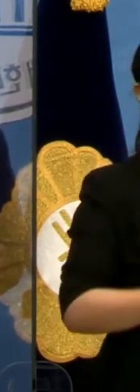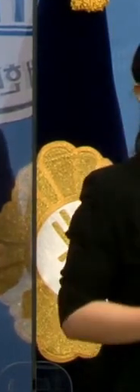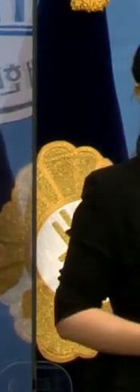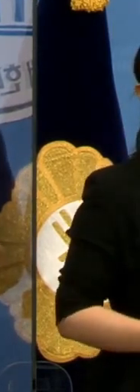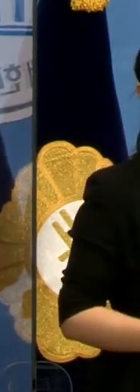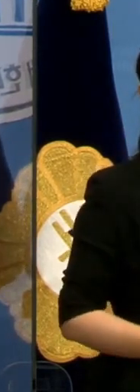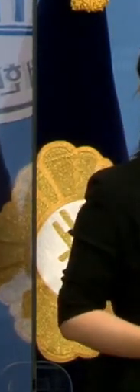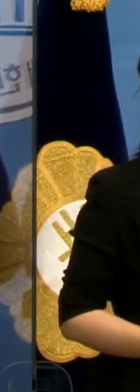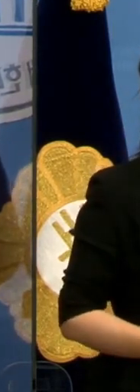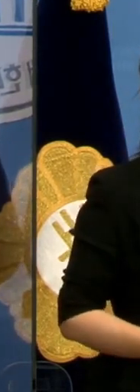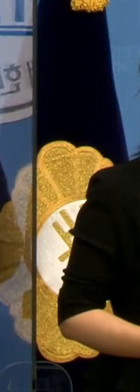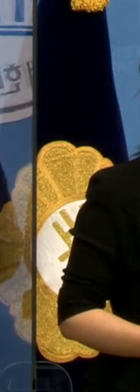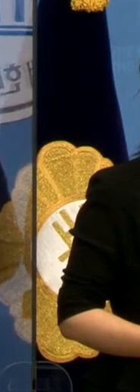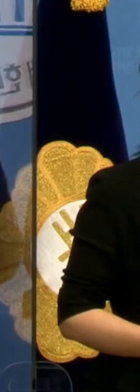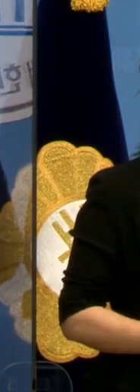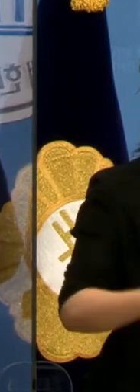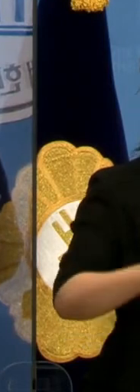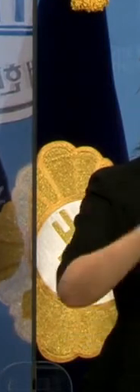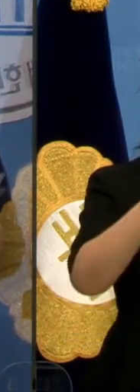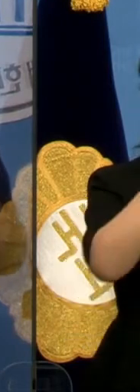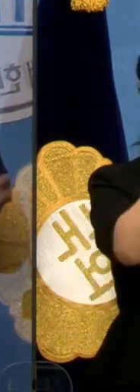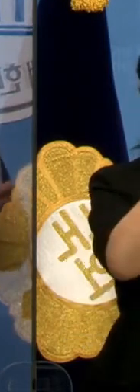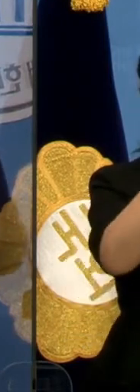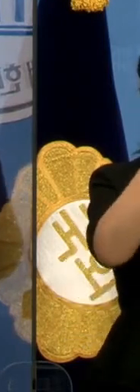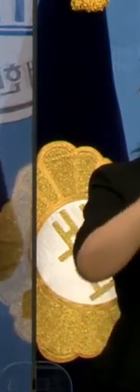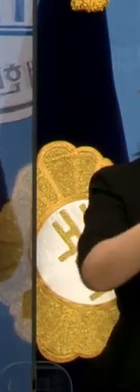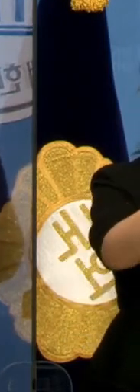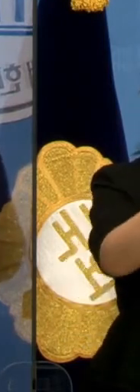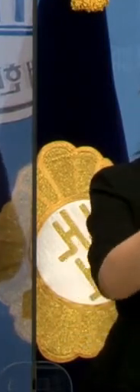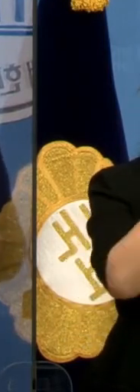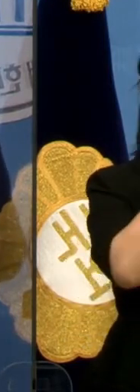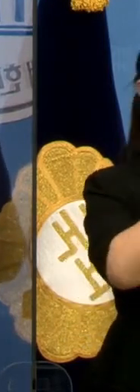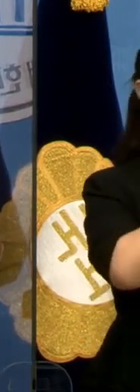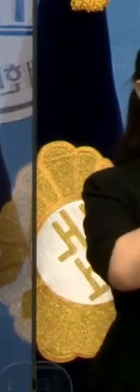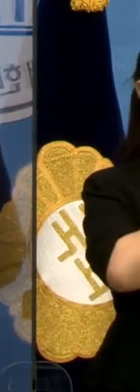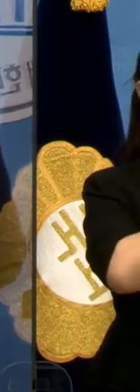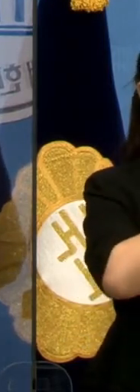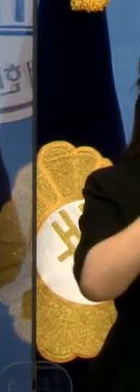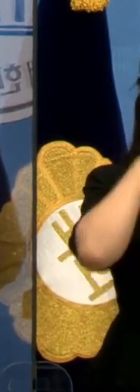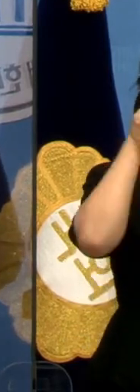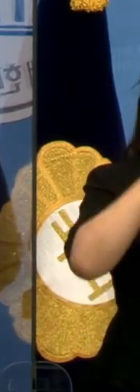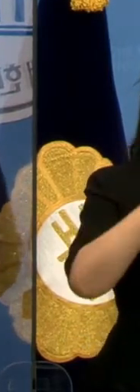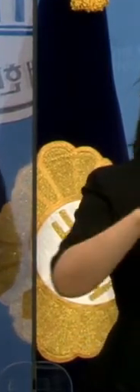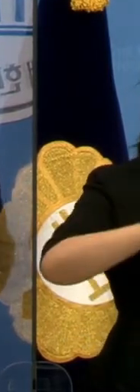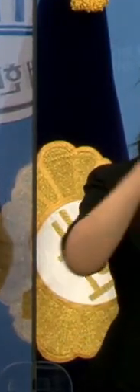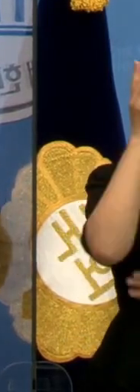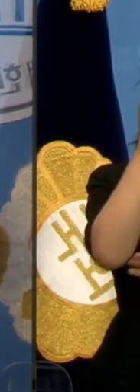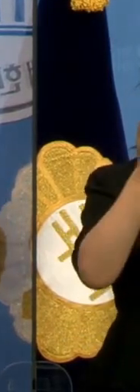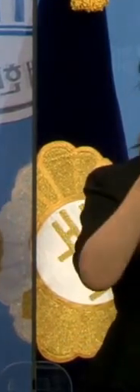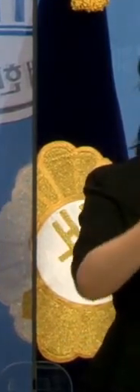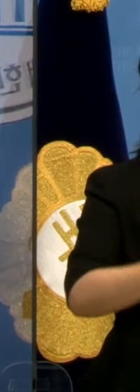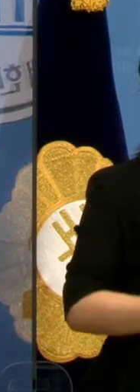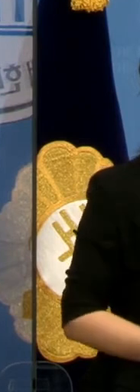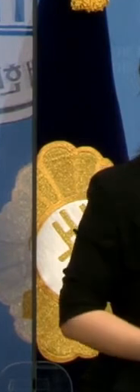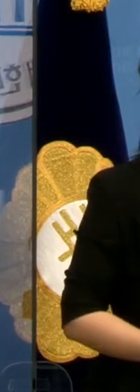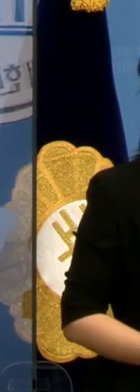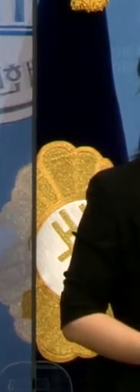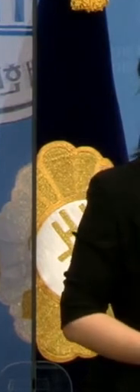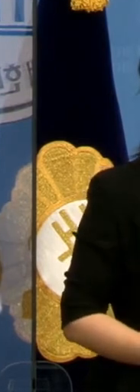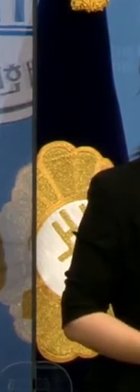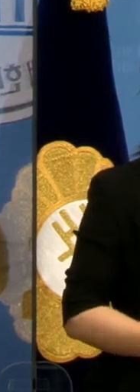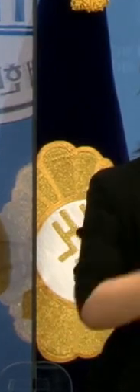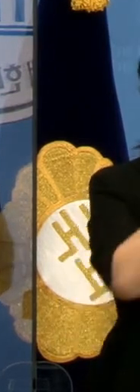하겠습니다. 우선 이낙연 의원님의 후보님의 모두 말씀 있겠습니다.